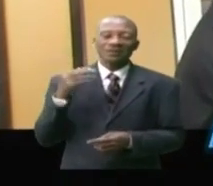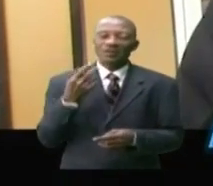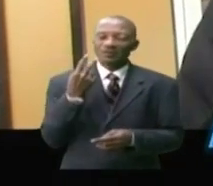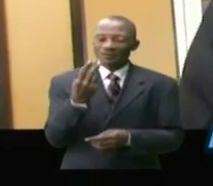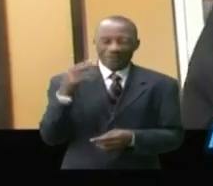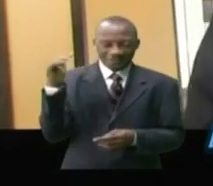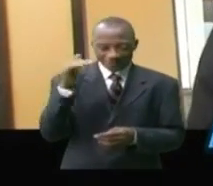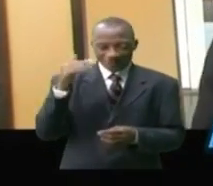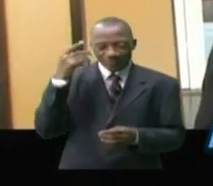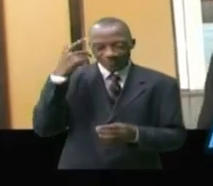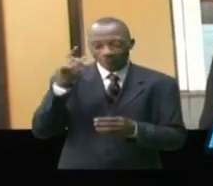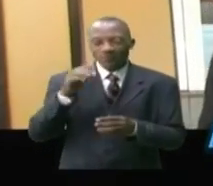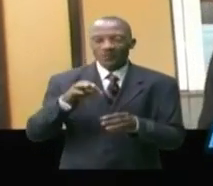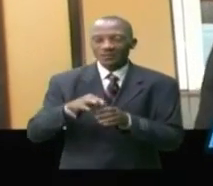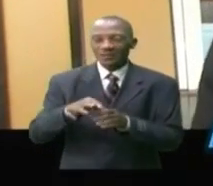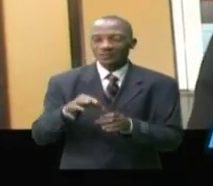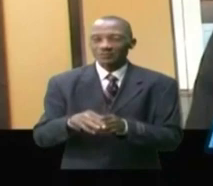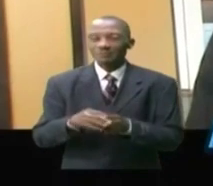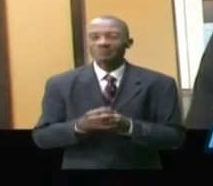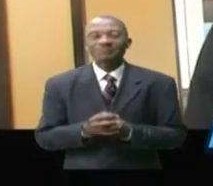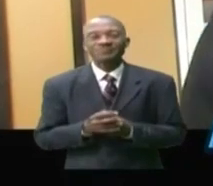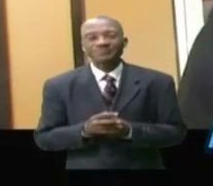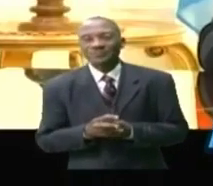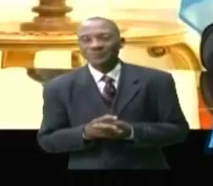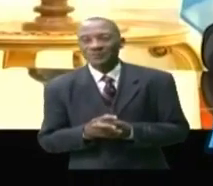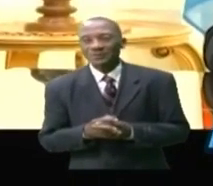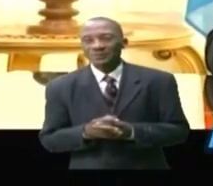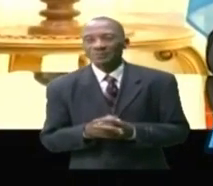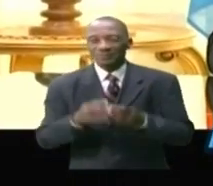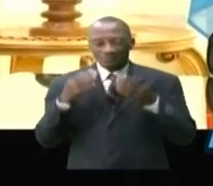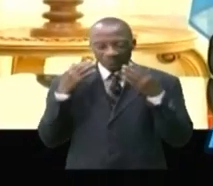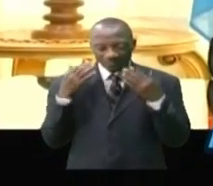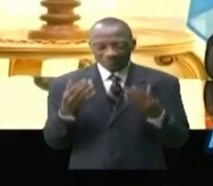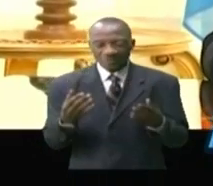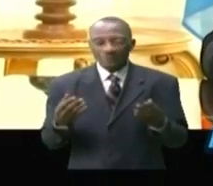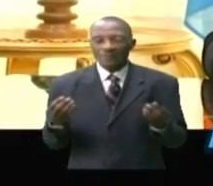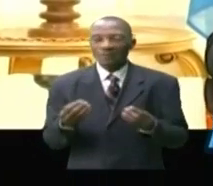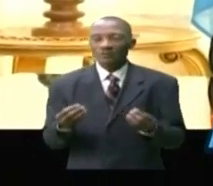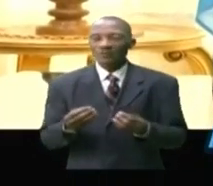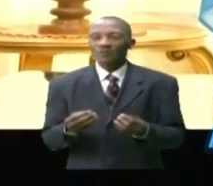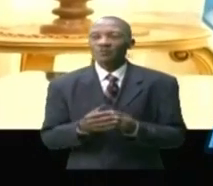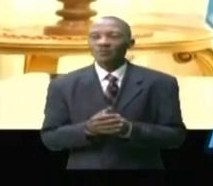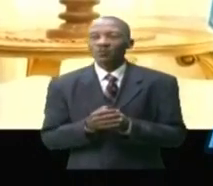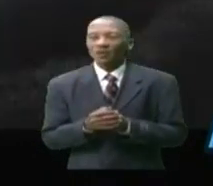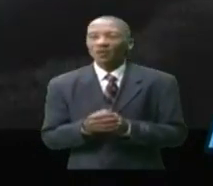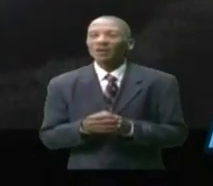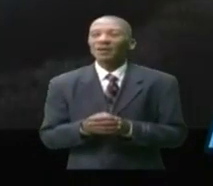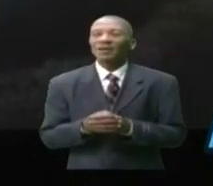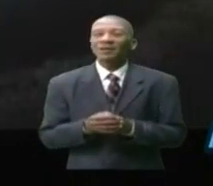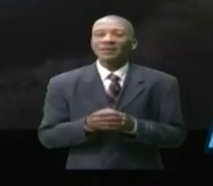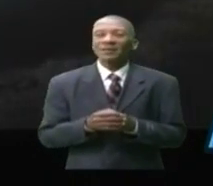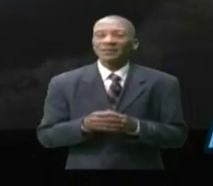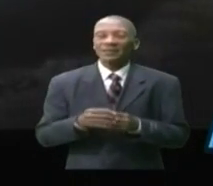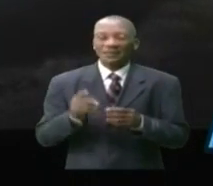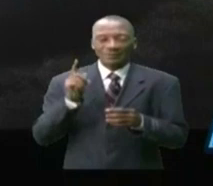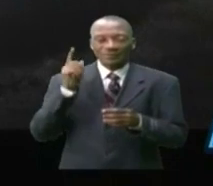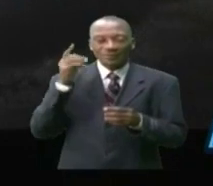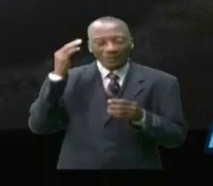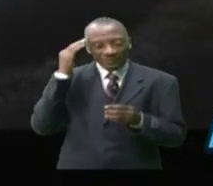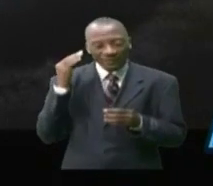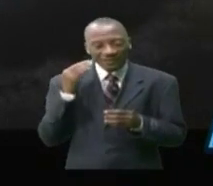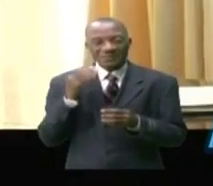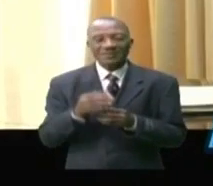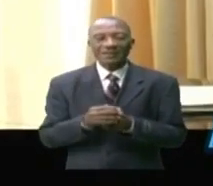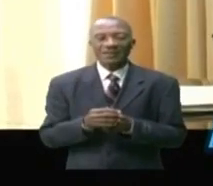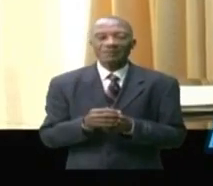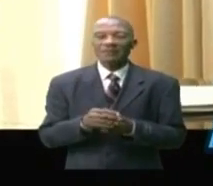reçu de la part du président de la République de rester mobilisé sur ces attentes, en tout cas de la population, du point de vue tant